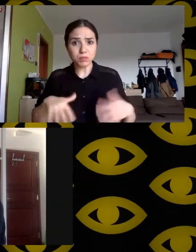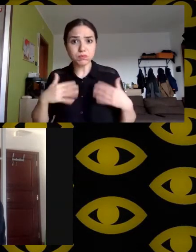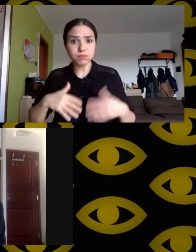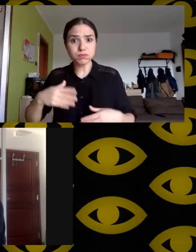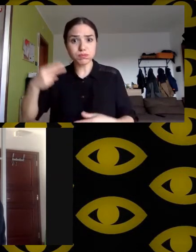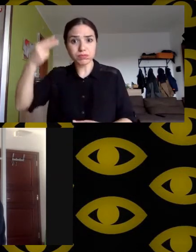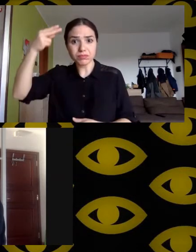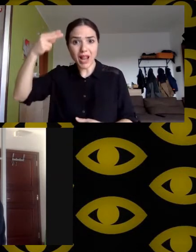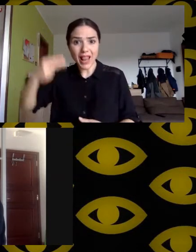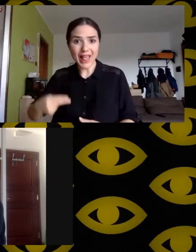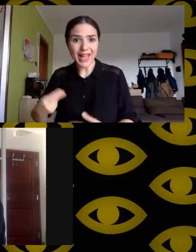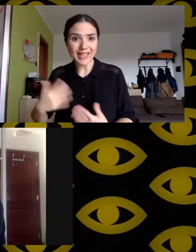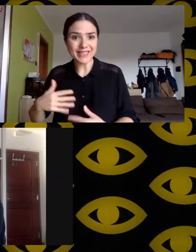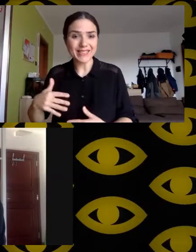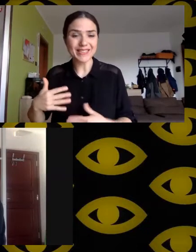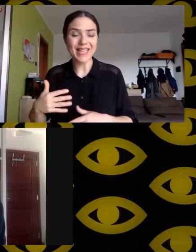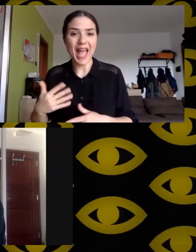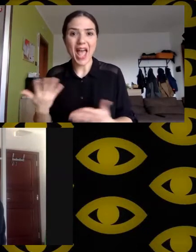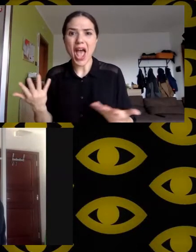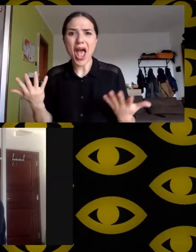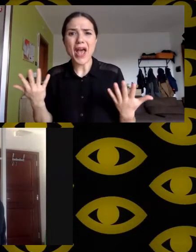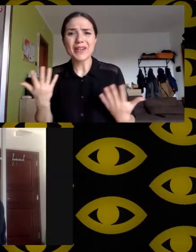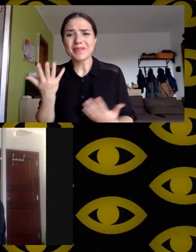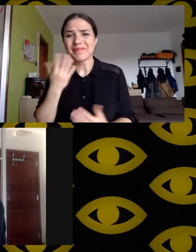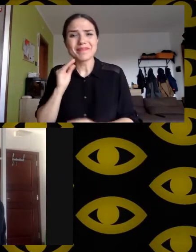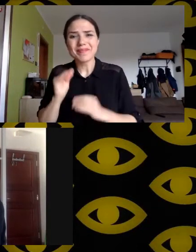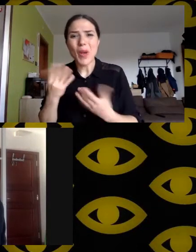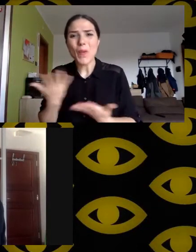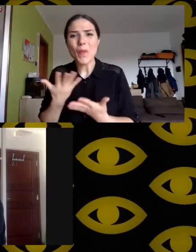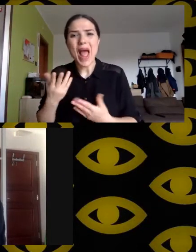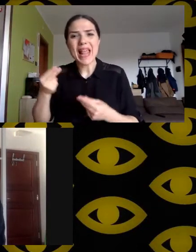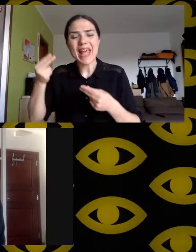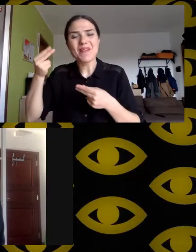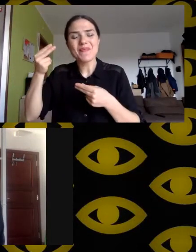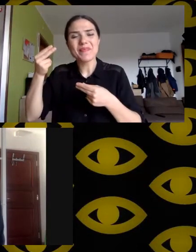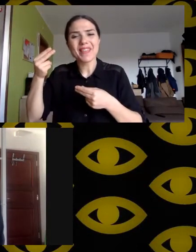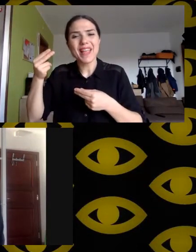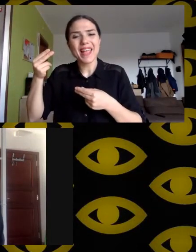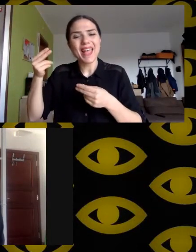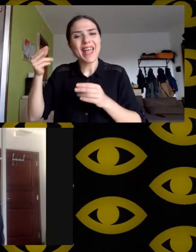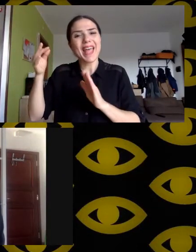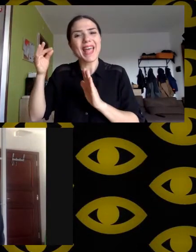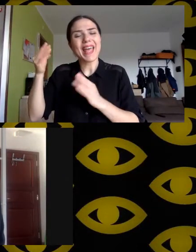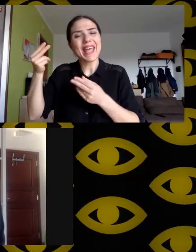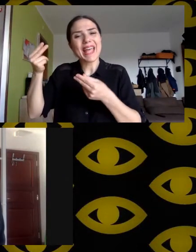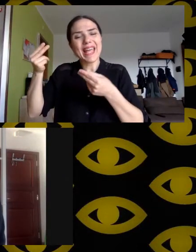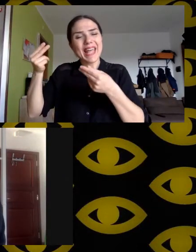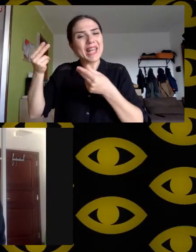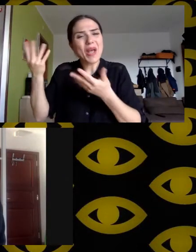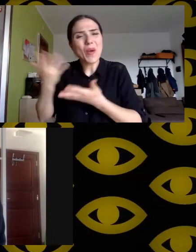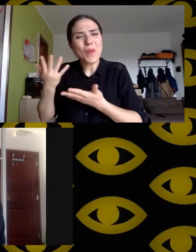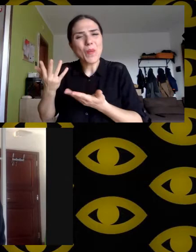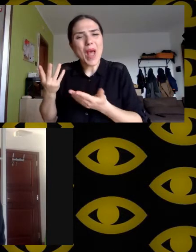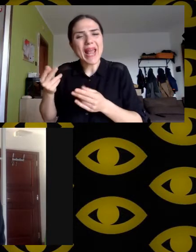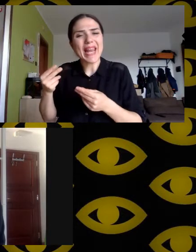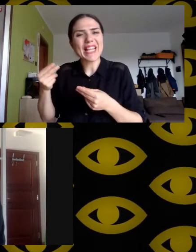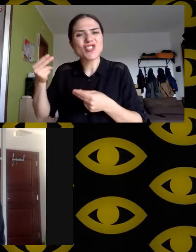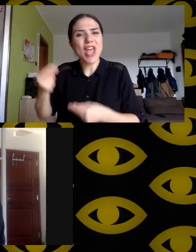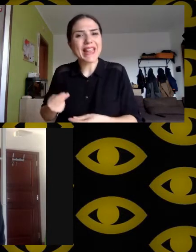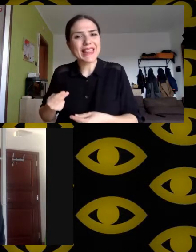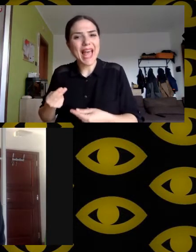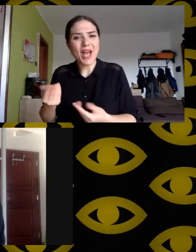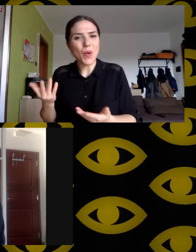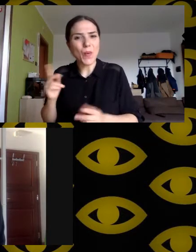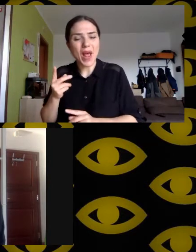possibile che non ci sia una ricetta per essere vincenti in questa maniera, perché ok che dicono che chi ha la disabilità vuole